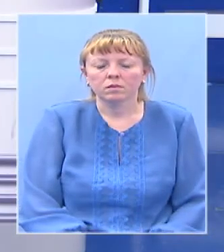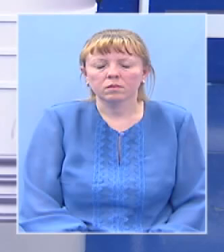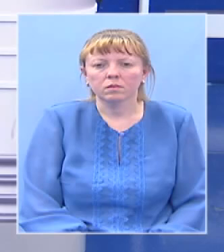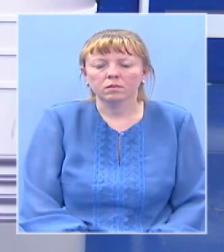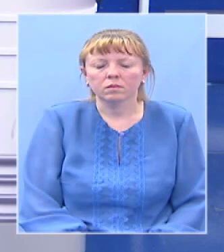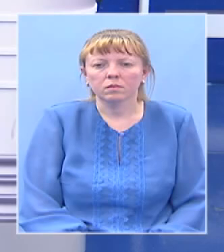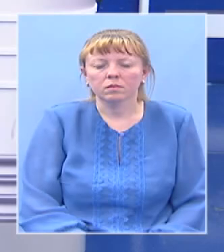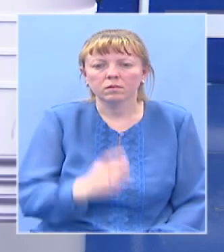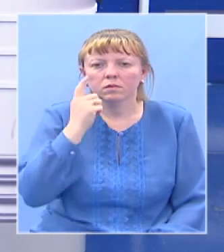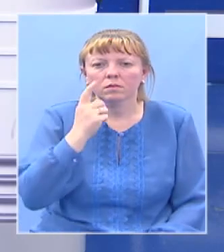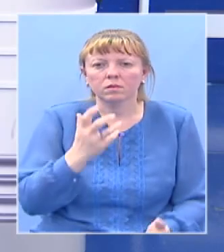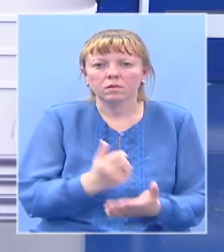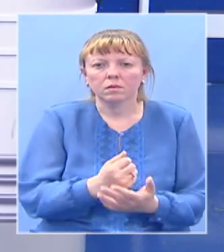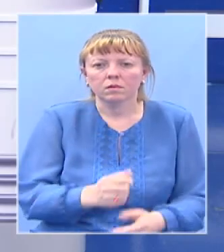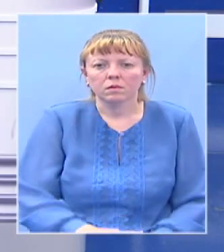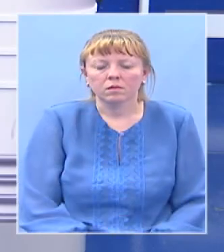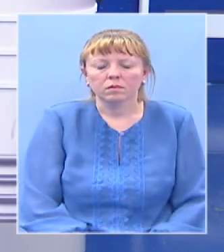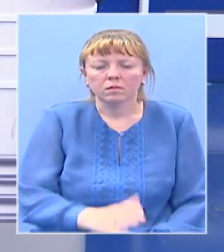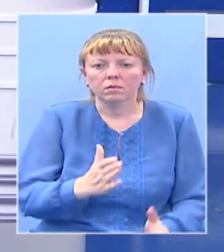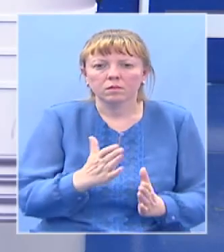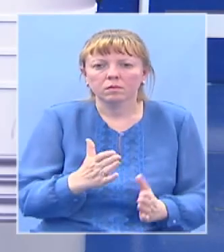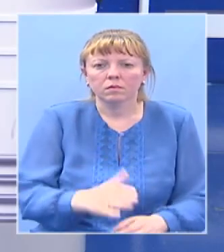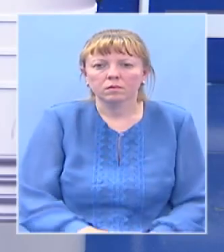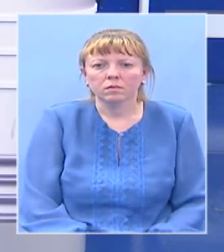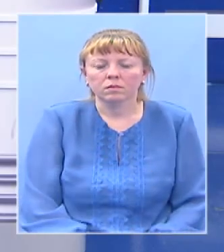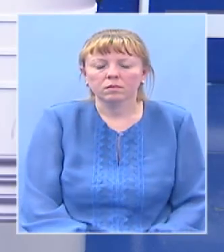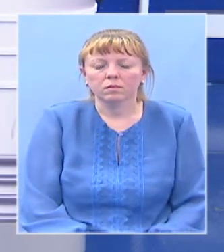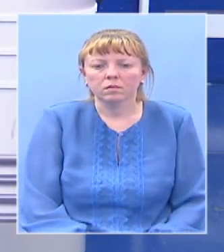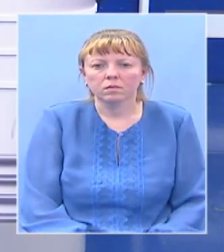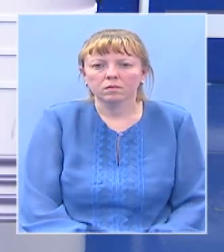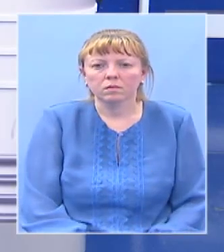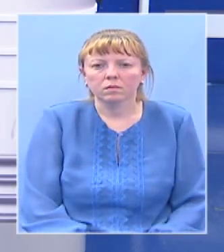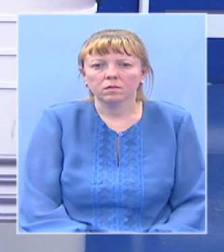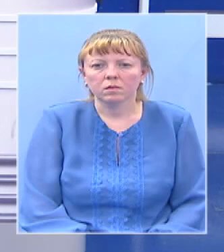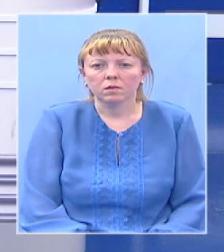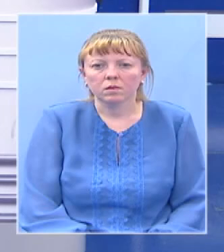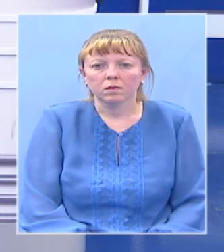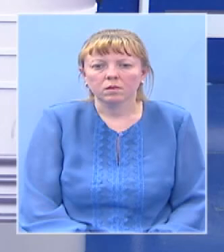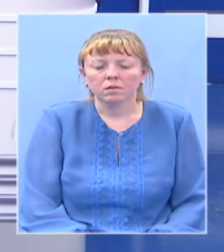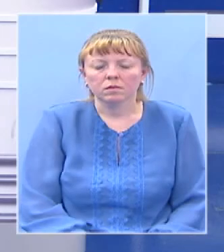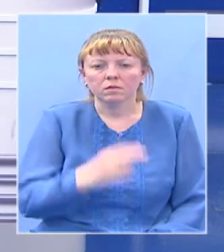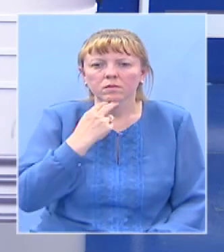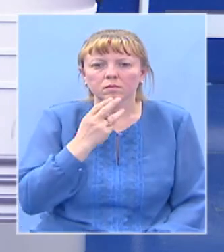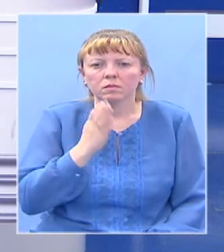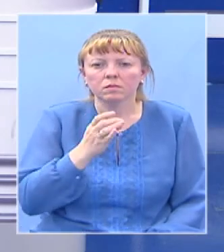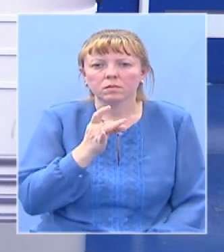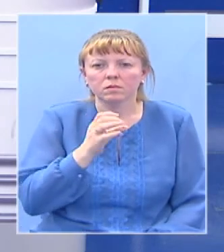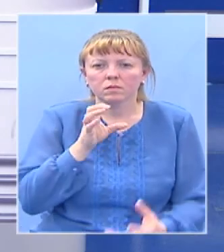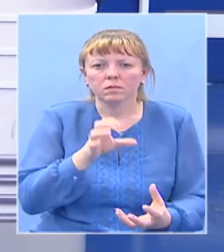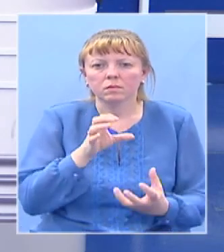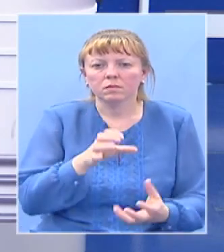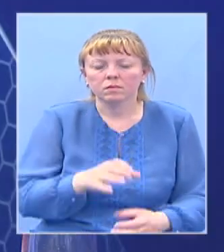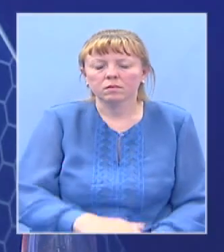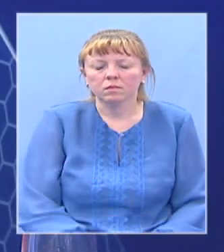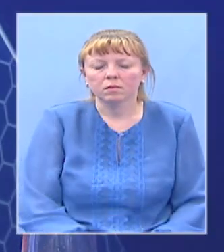назревание и считаю что это положительно так скажем повлияет на Сферу транспорта